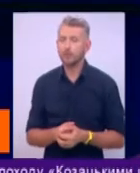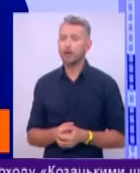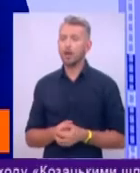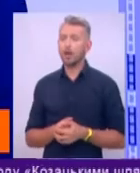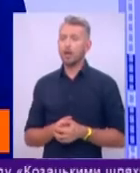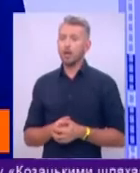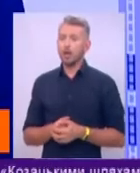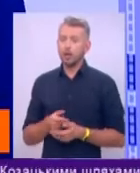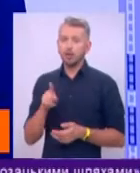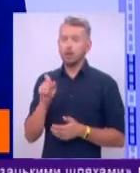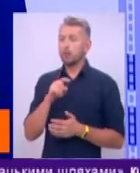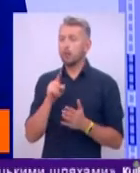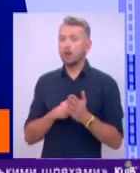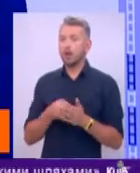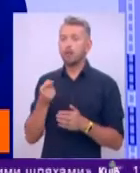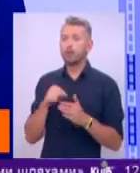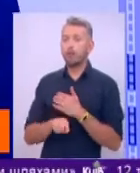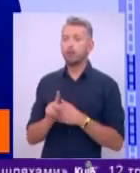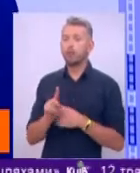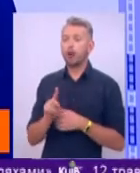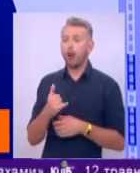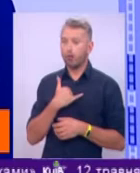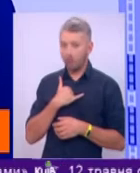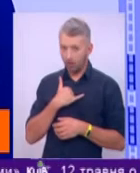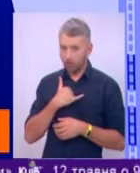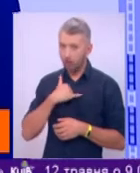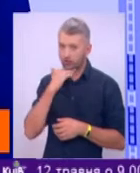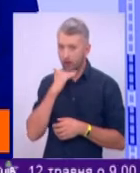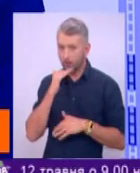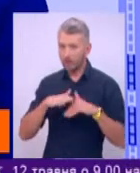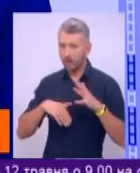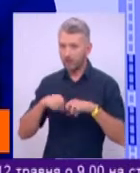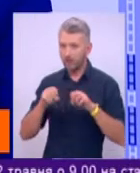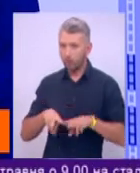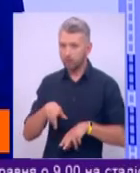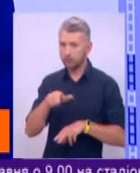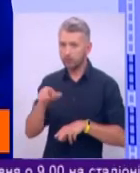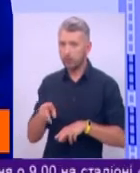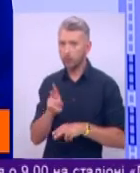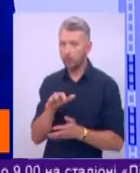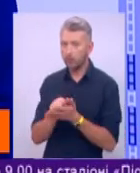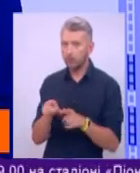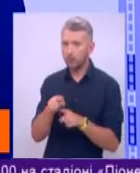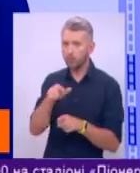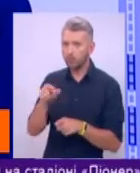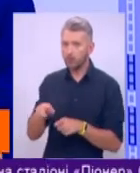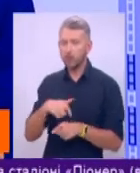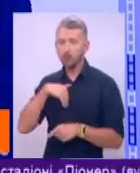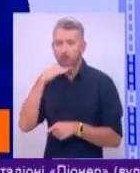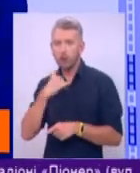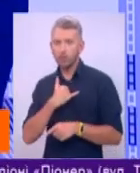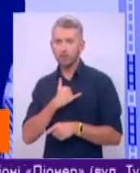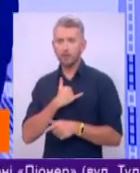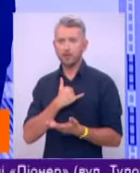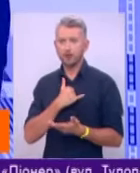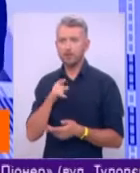Наталі, тоді питання в тому, власне, а в нас достатньо тих кваліфікованих кадрів, які займаються з такими людьми? Достатньо у нас,